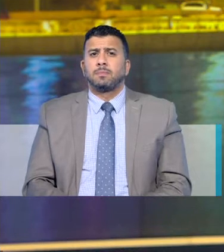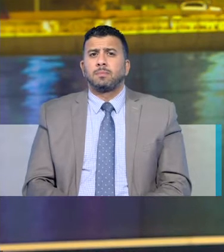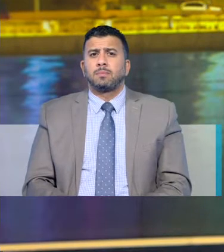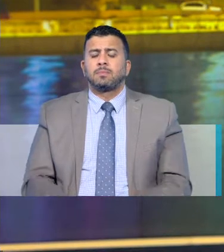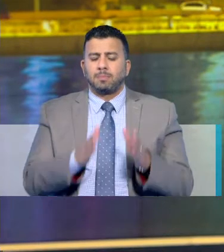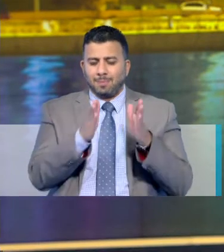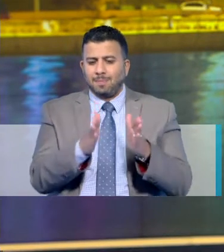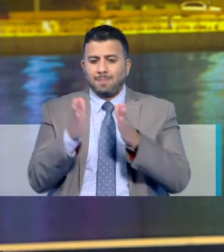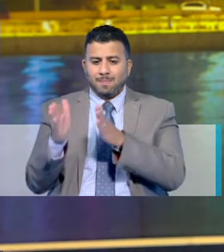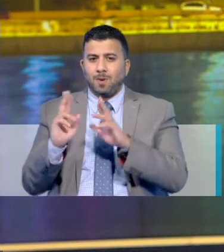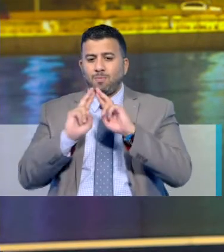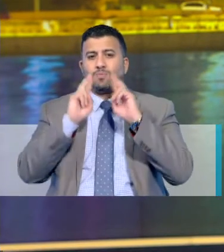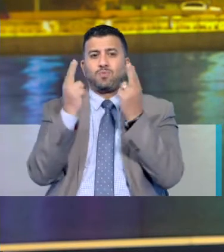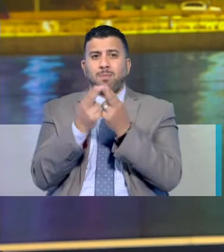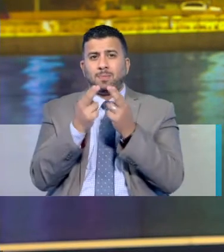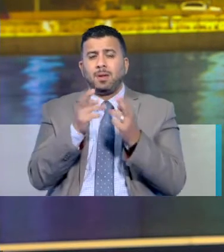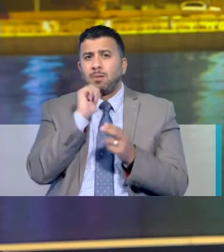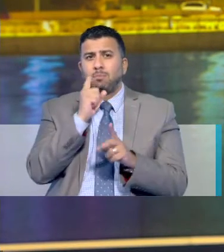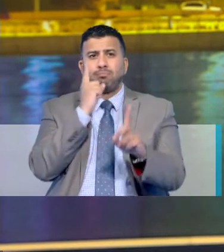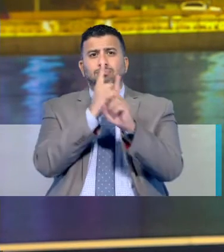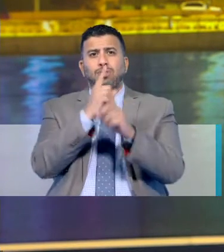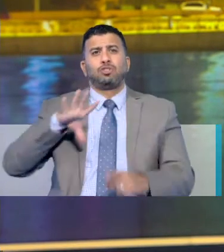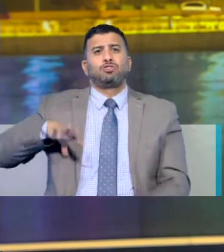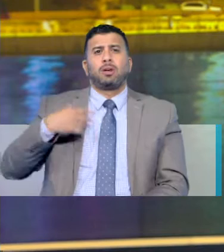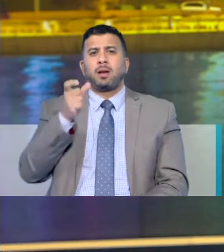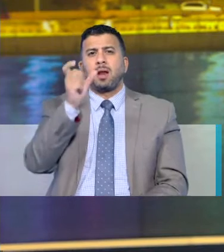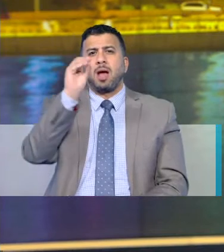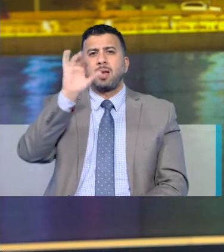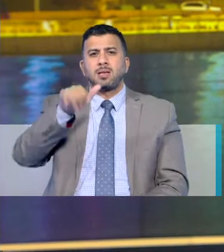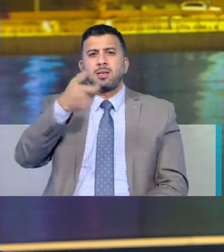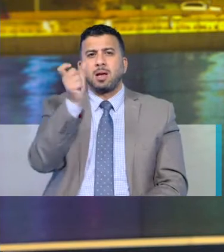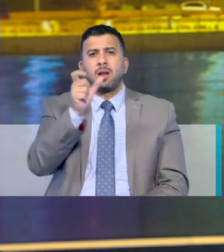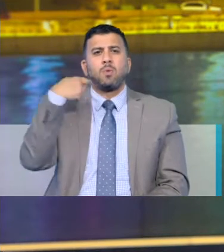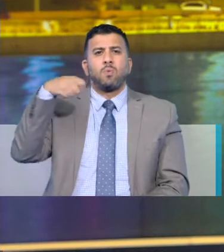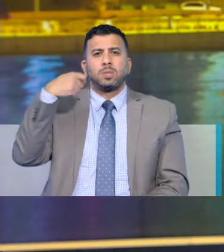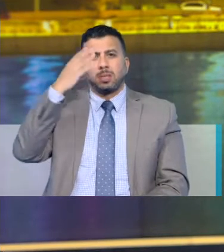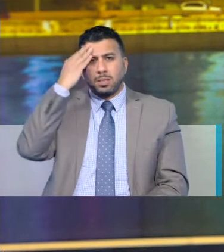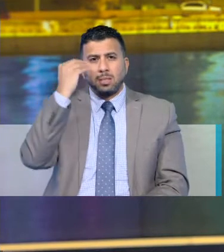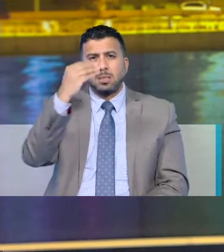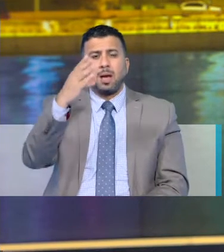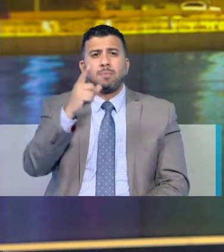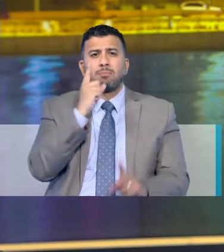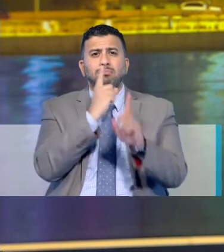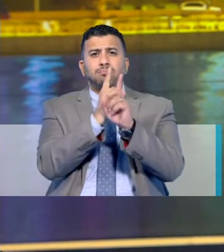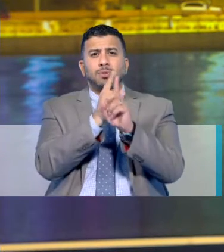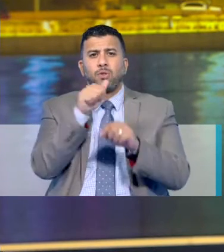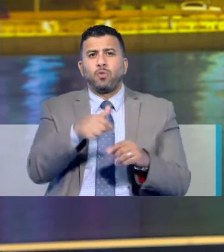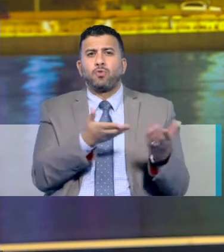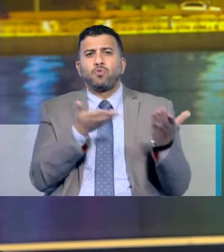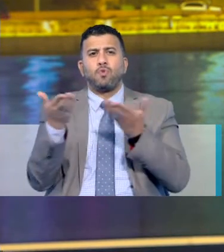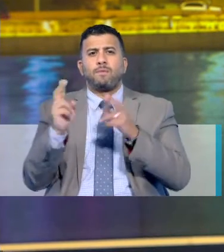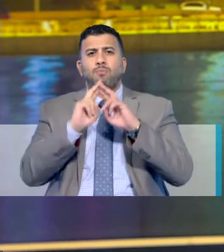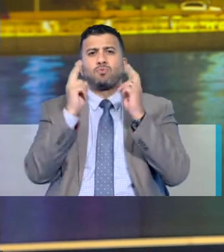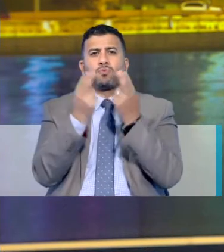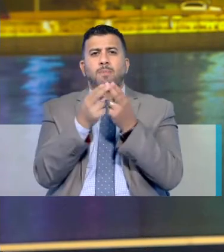وعلى هامش المؤتمر استقبل معالي الشيخ نهيان بن مبارك آل نهيان وزير التسامح بقصر معاليه اليوم